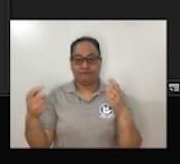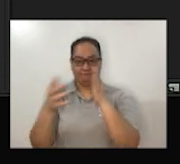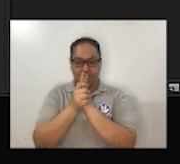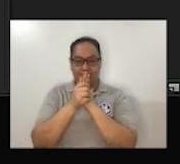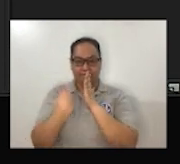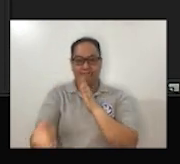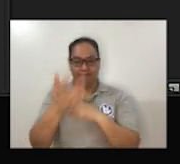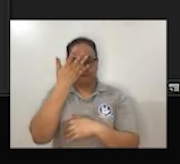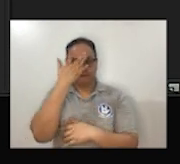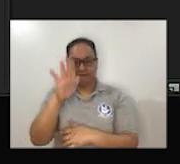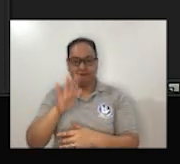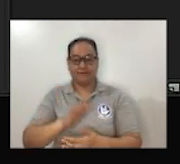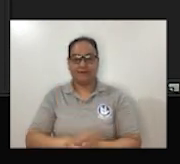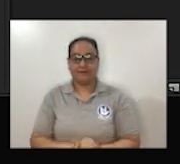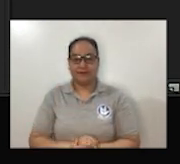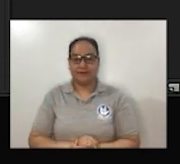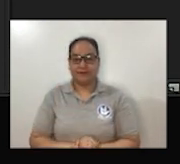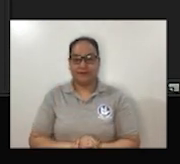Magaling!